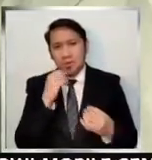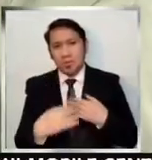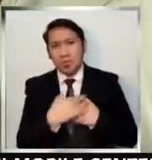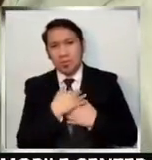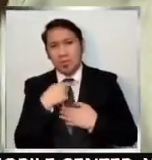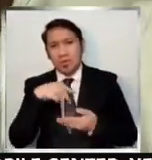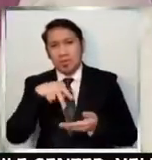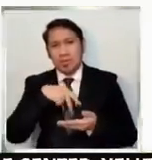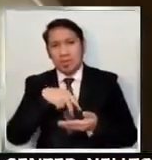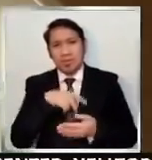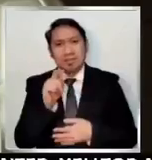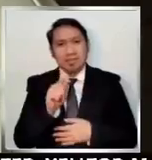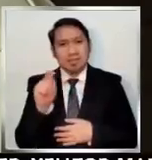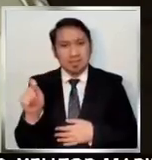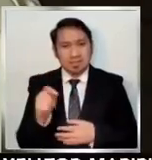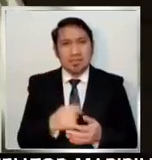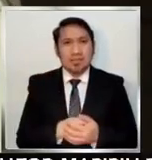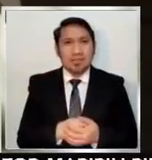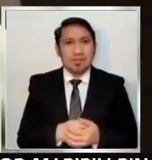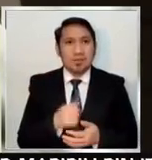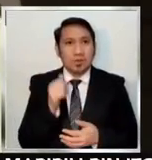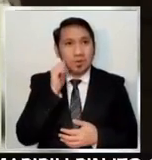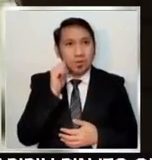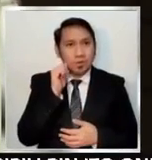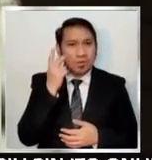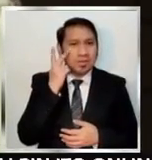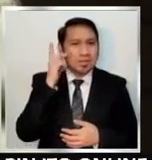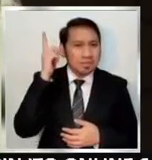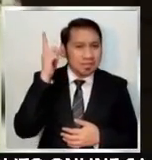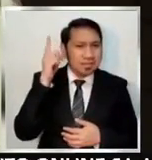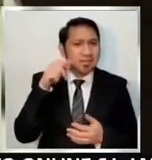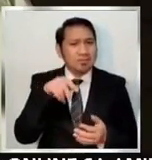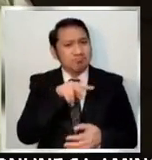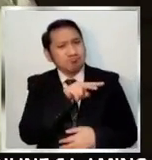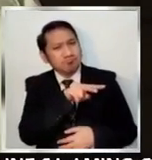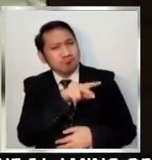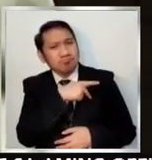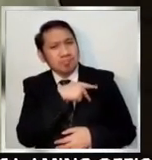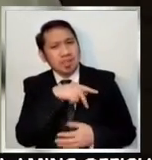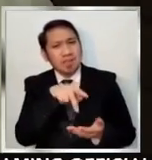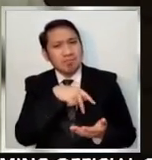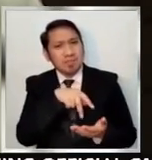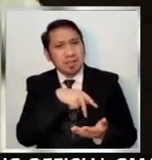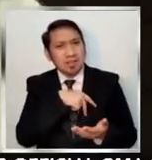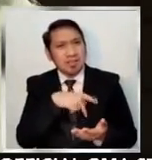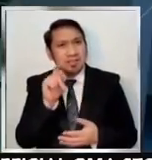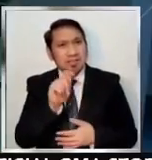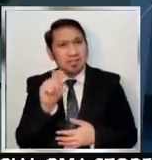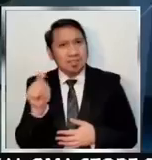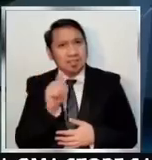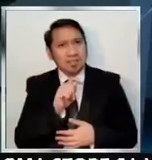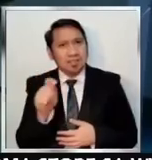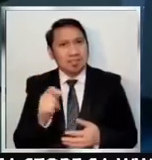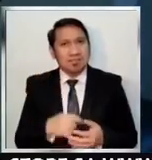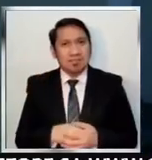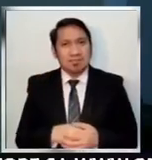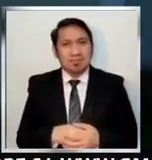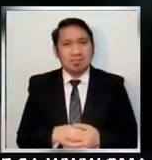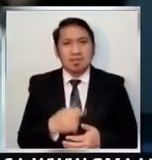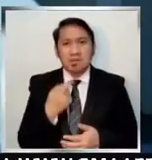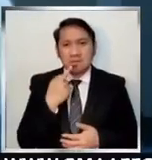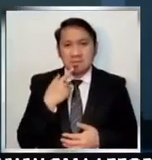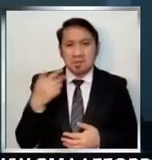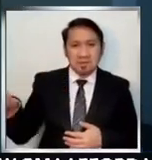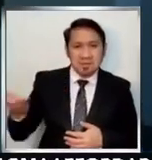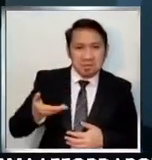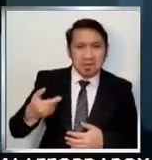ko po sila sa labas ng set, nagtitake po sila ng TikTok. Tapos, Jill, tara TikTok tayo. Kaabang-abang din ang